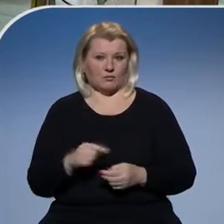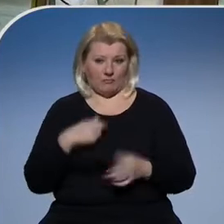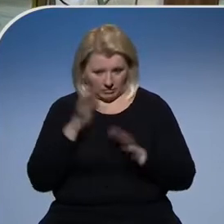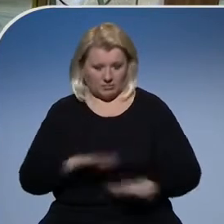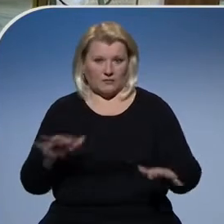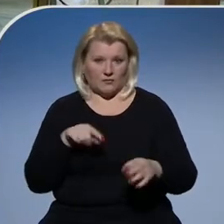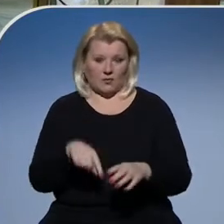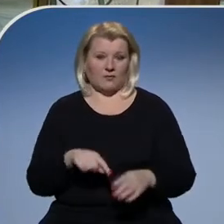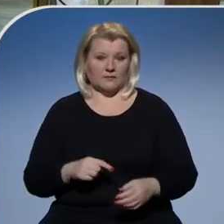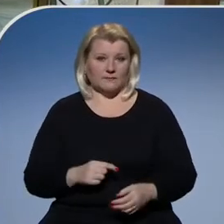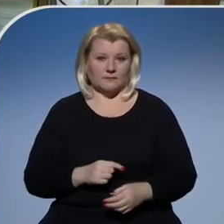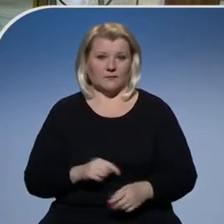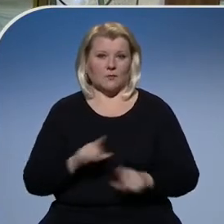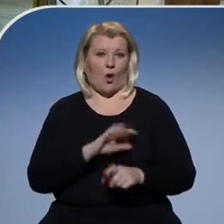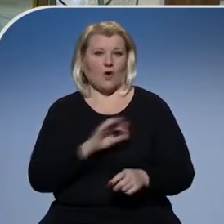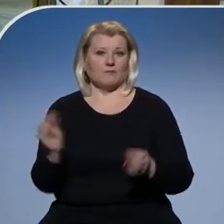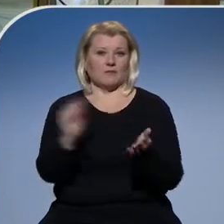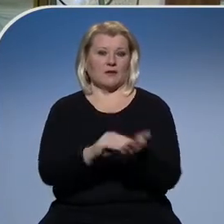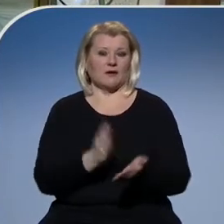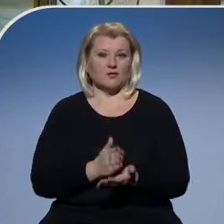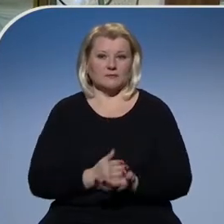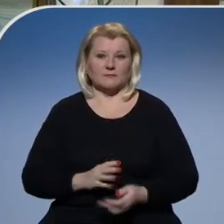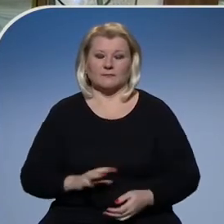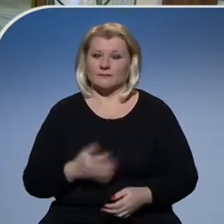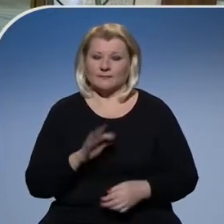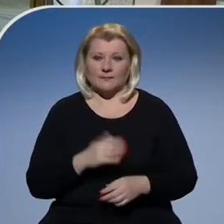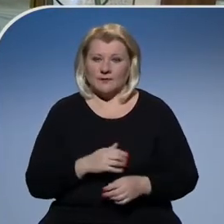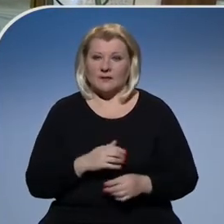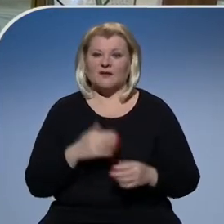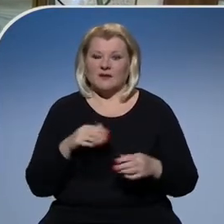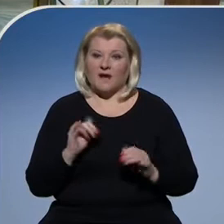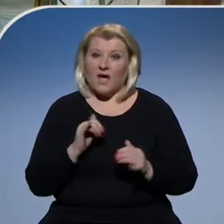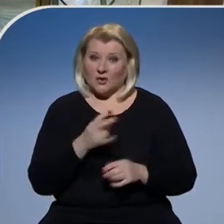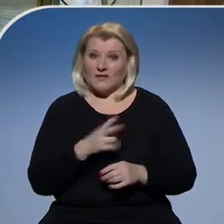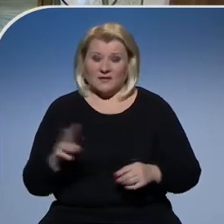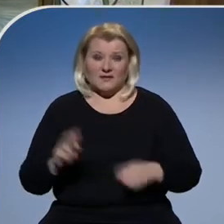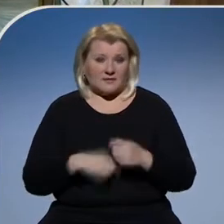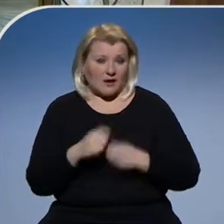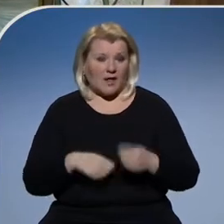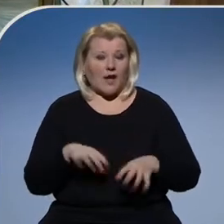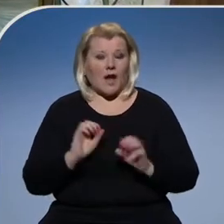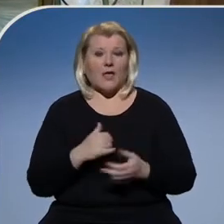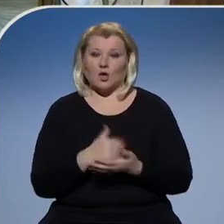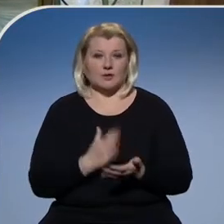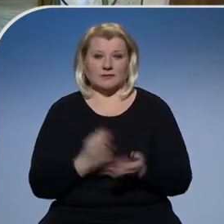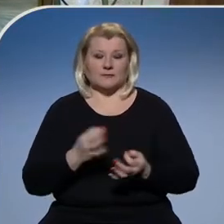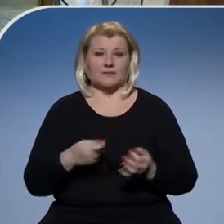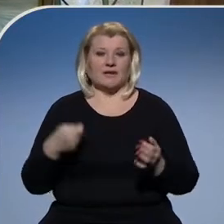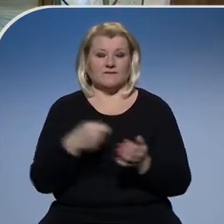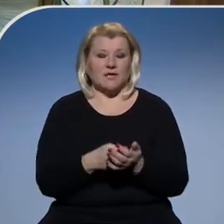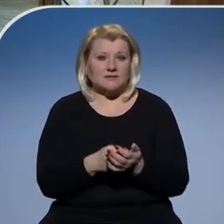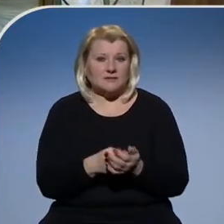způsobem. Určitě, on bude ale placen za všechny ty produkty, které nabízí. Rozdíl v zásadě je v tom, že